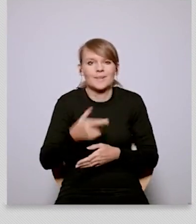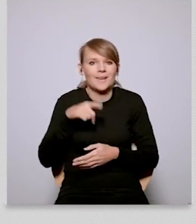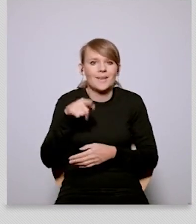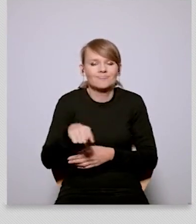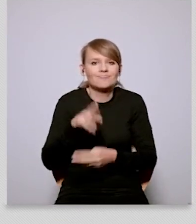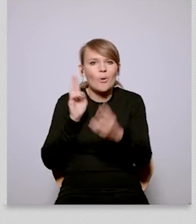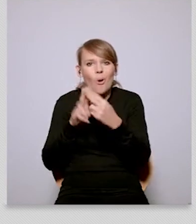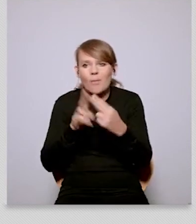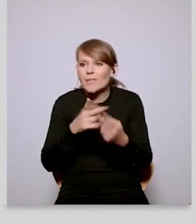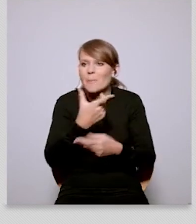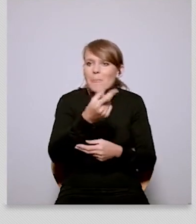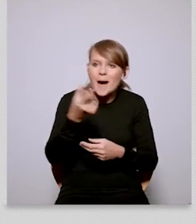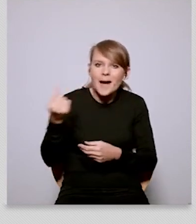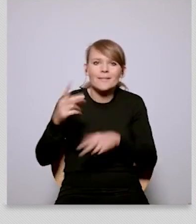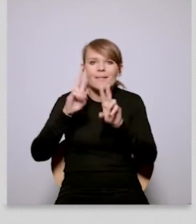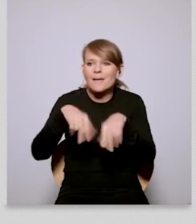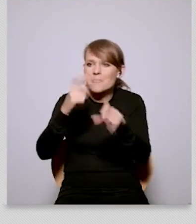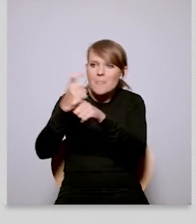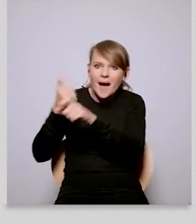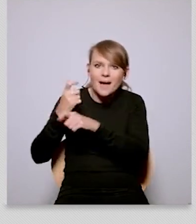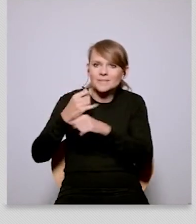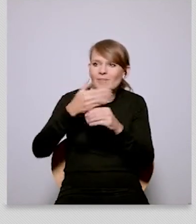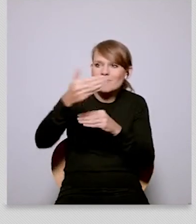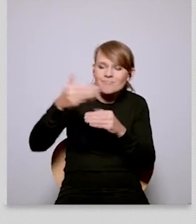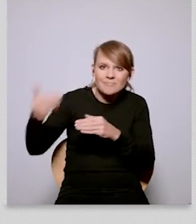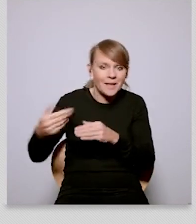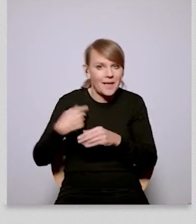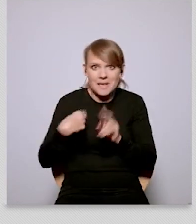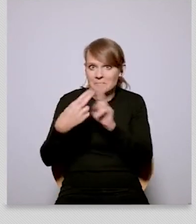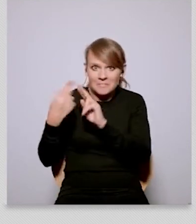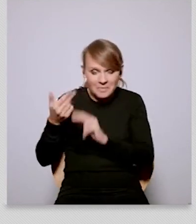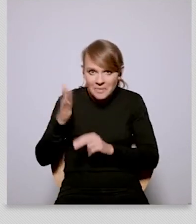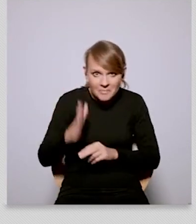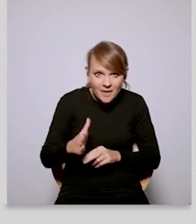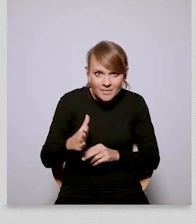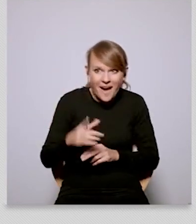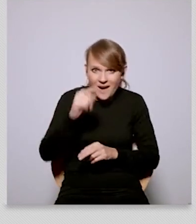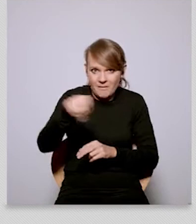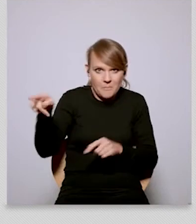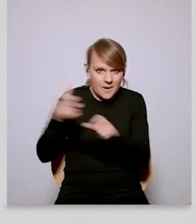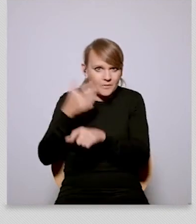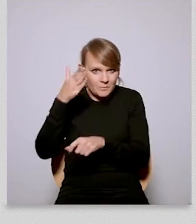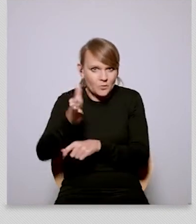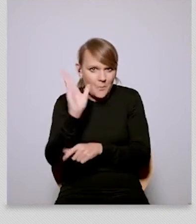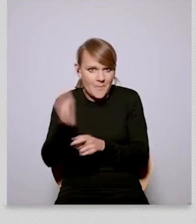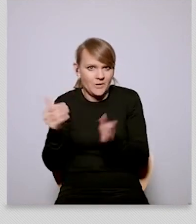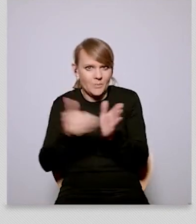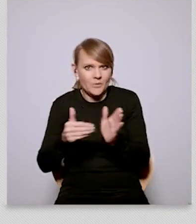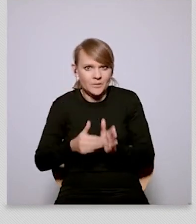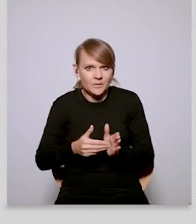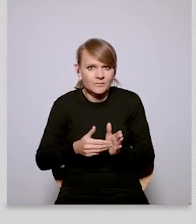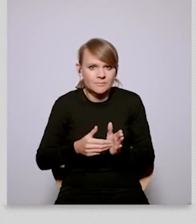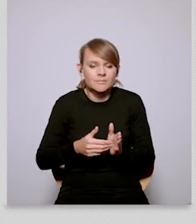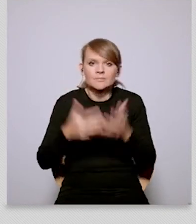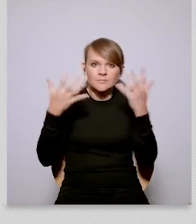z partnerami z pozostałymi krajami trzecimi które będą nam w przyszłości potrzebne żeby po prostu